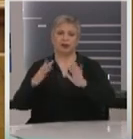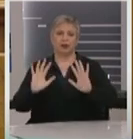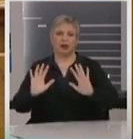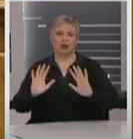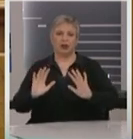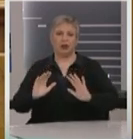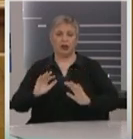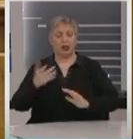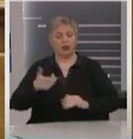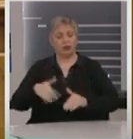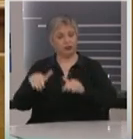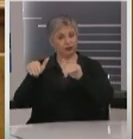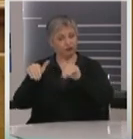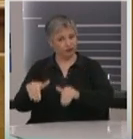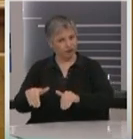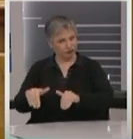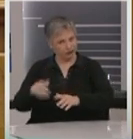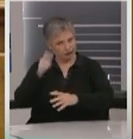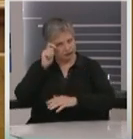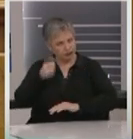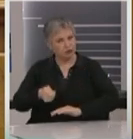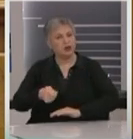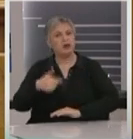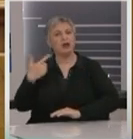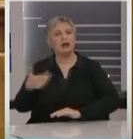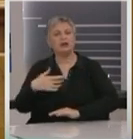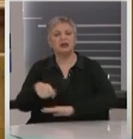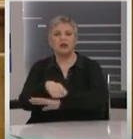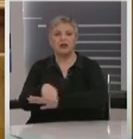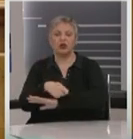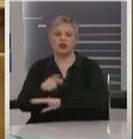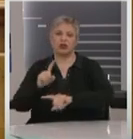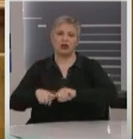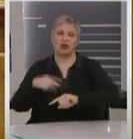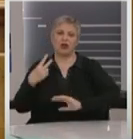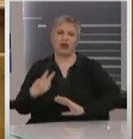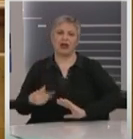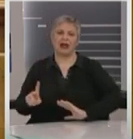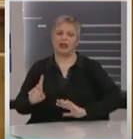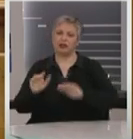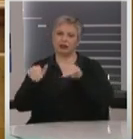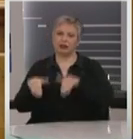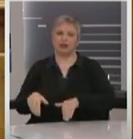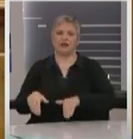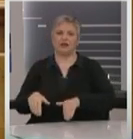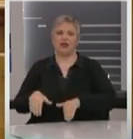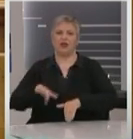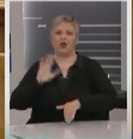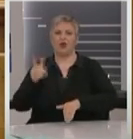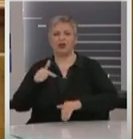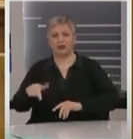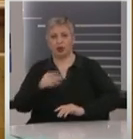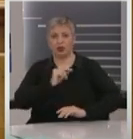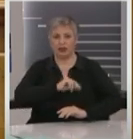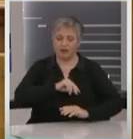ησυχία. Τιμά την ελληνική δικαιοσύνη και τη σέβεται την ελληνική δικαιοσύνη και όχι αλακάρτ.